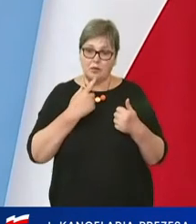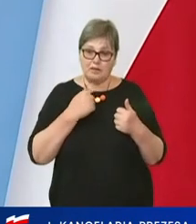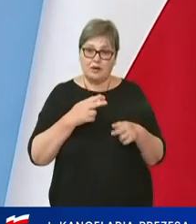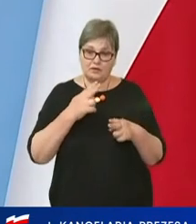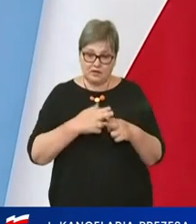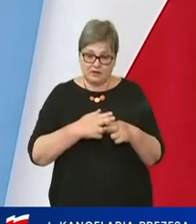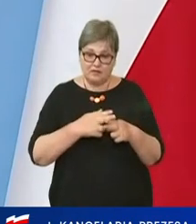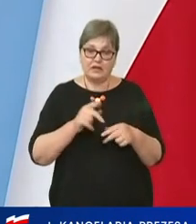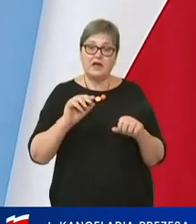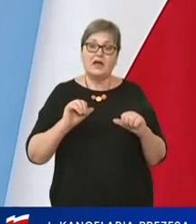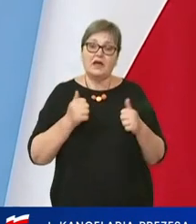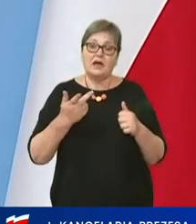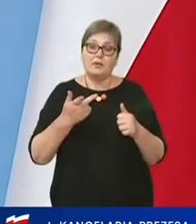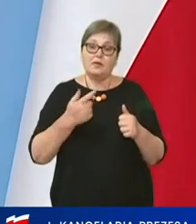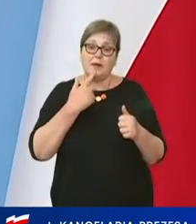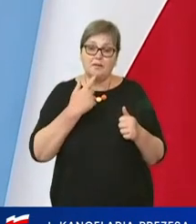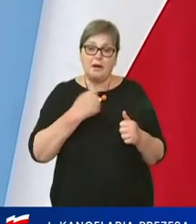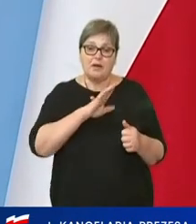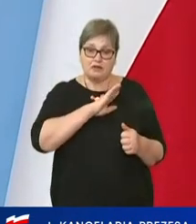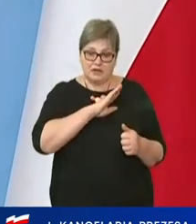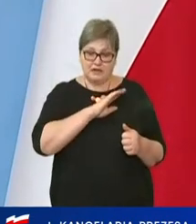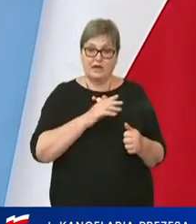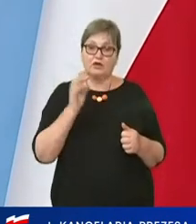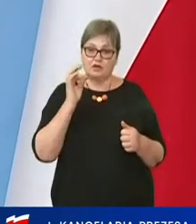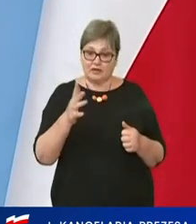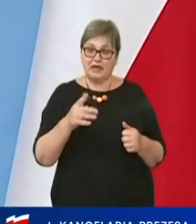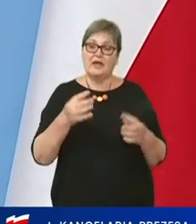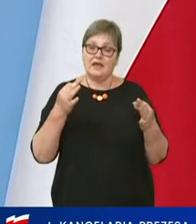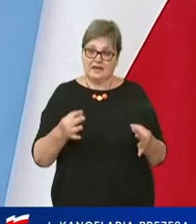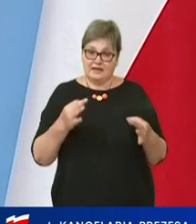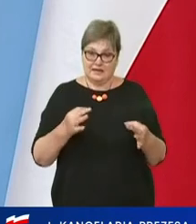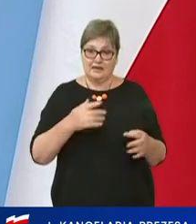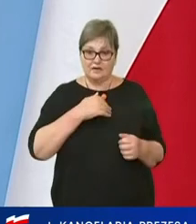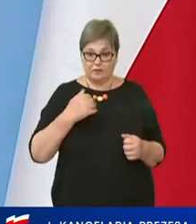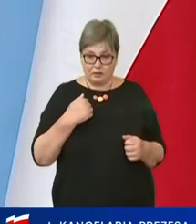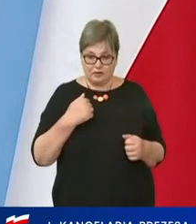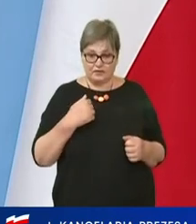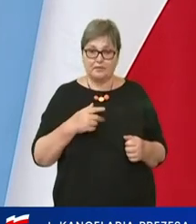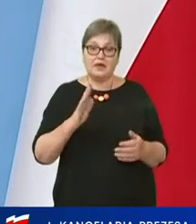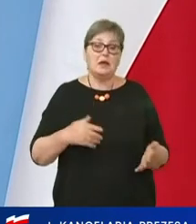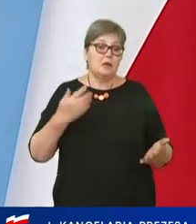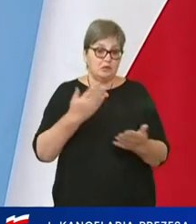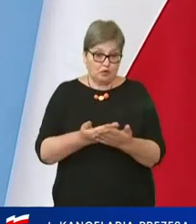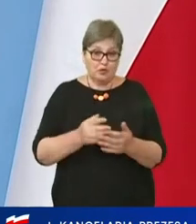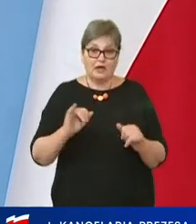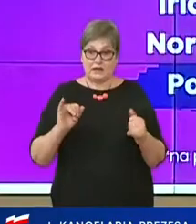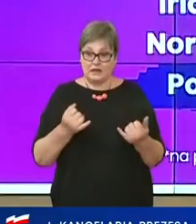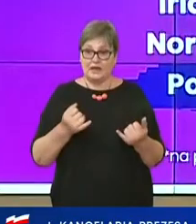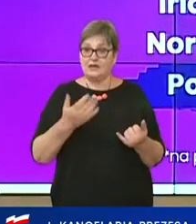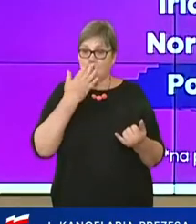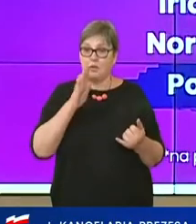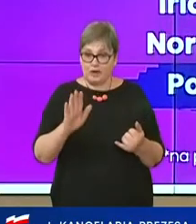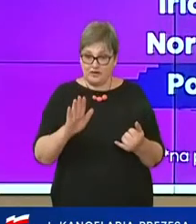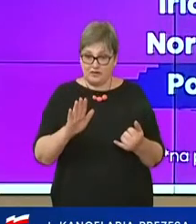jak to jest teraz w Polsce. Przykłady, którymi możemy posługiwać się, te przykłady zachodnie nie są